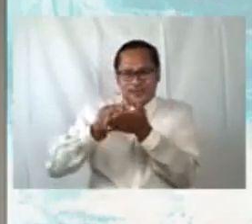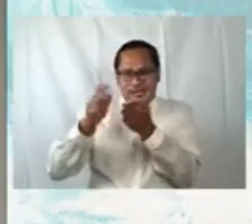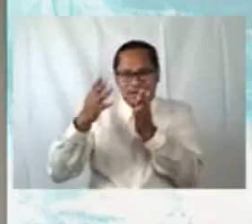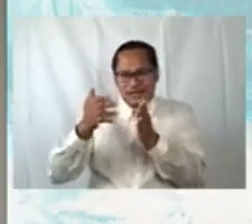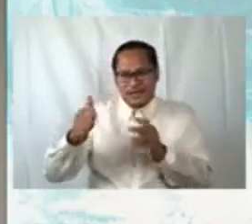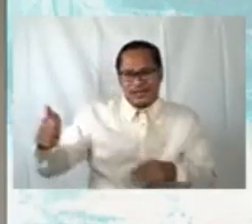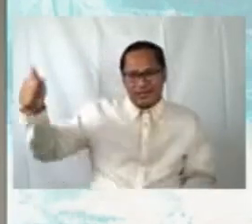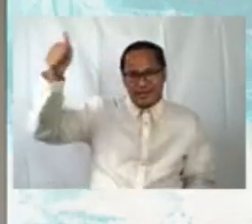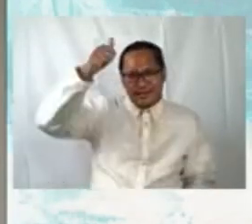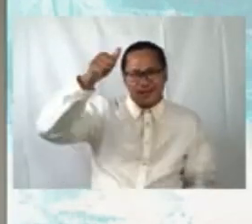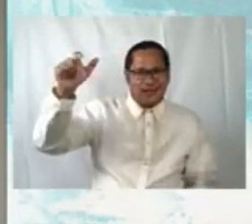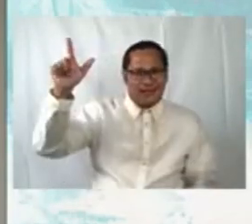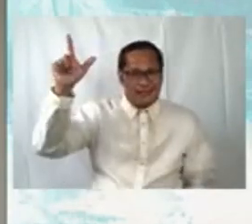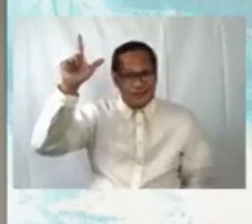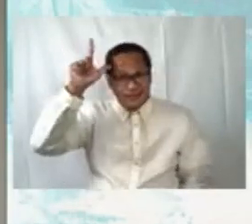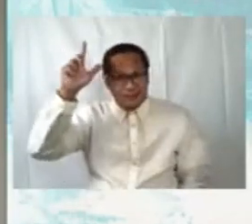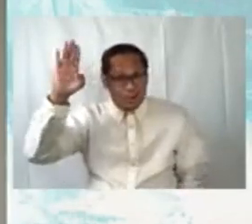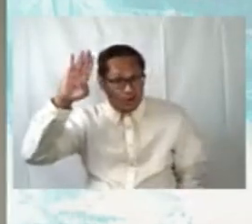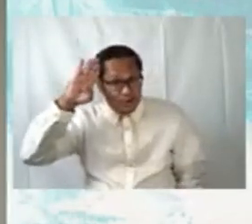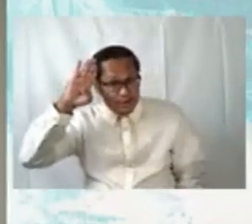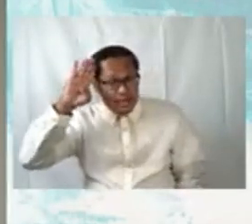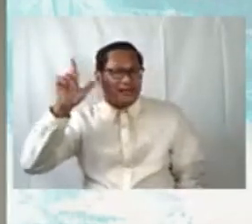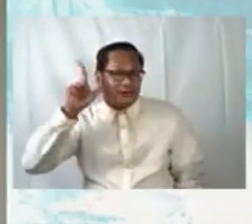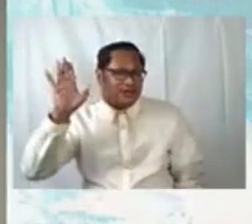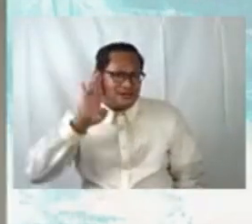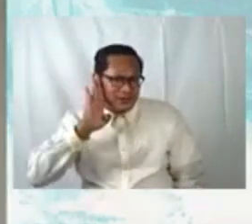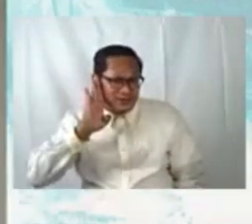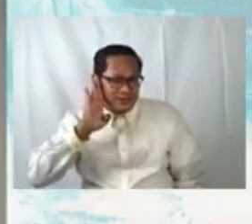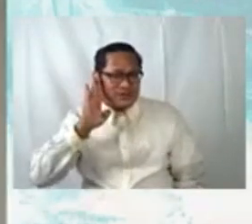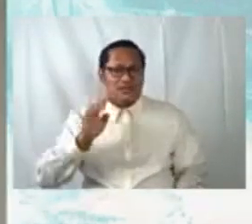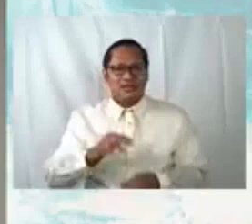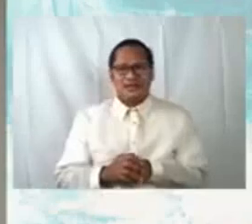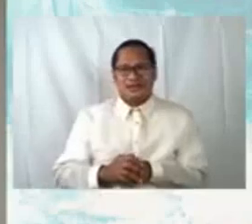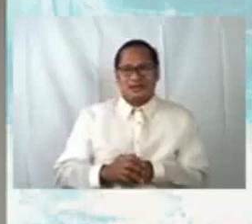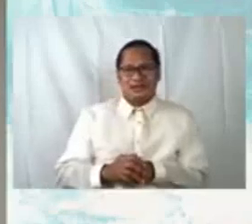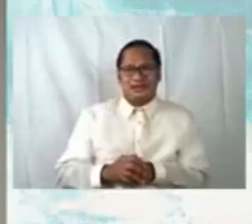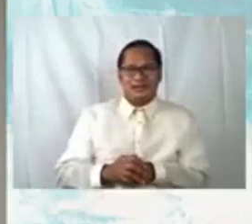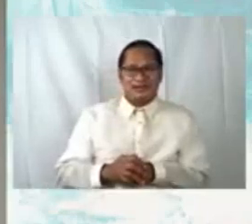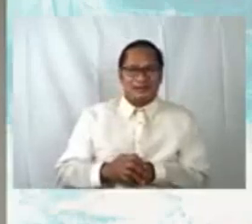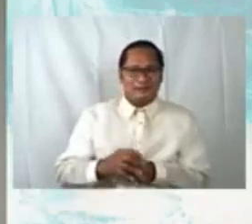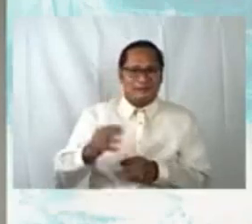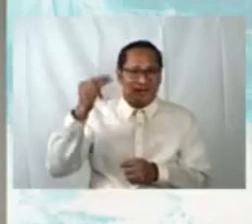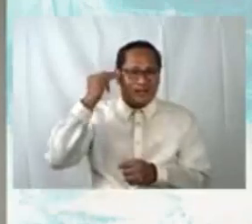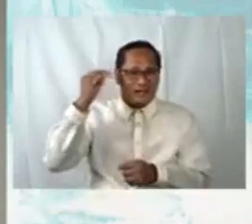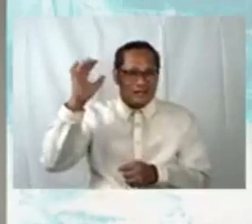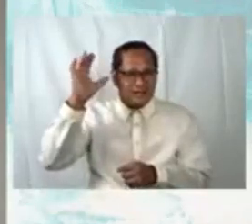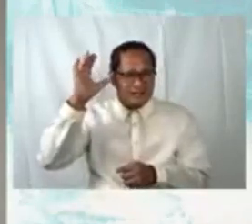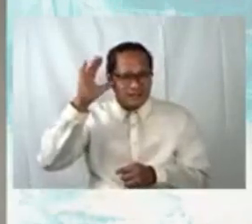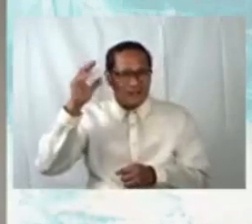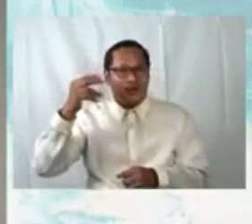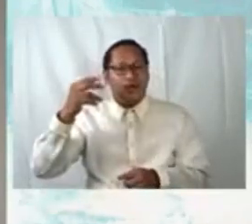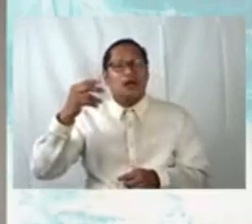Liling Briones, dahil ako Michael Charleston Briones Chua,